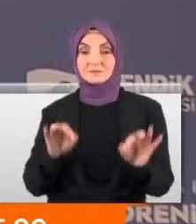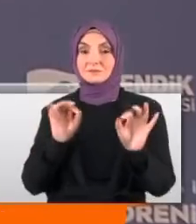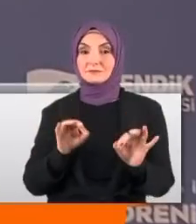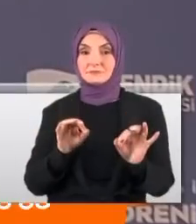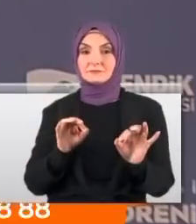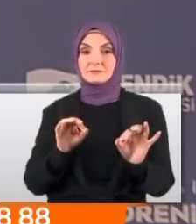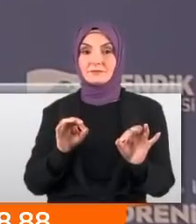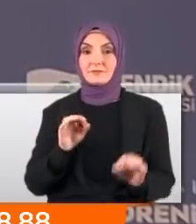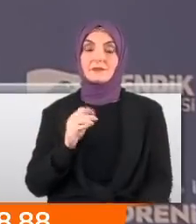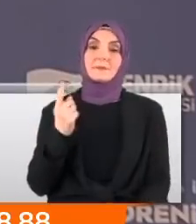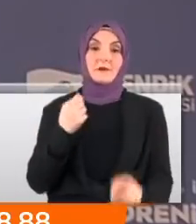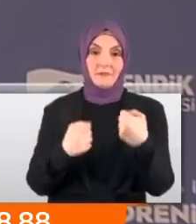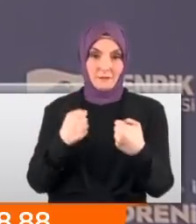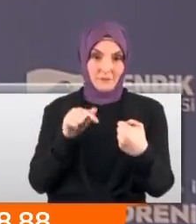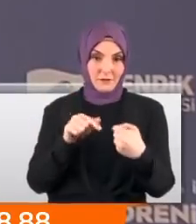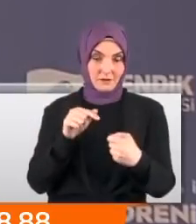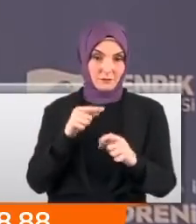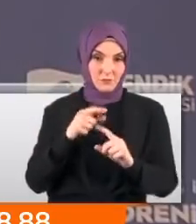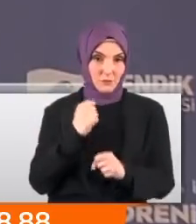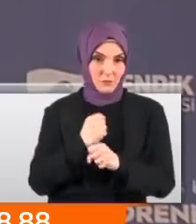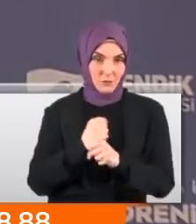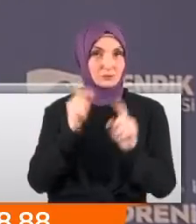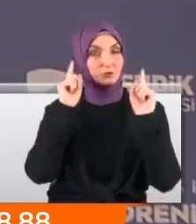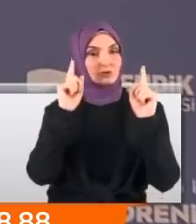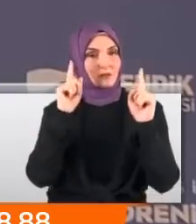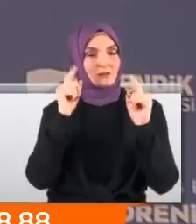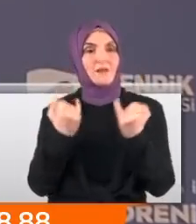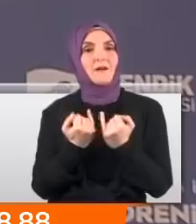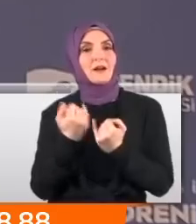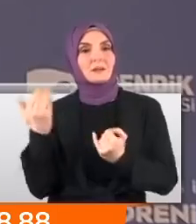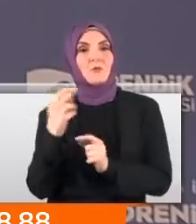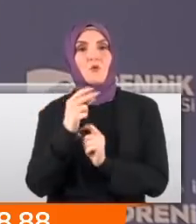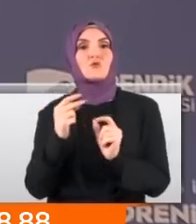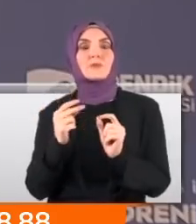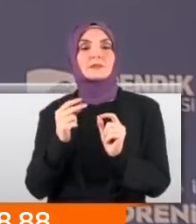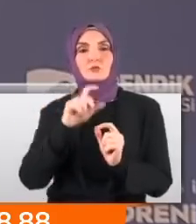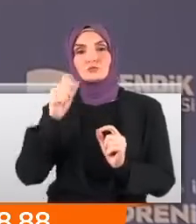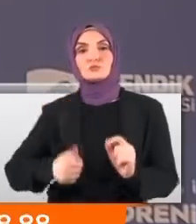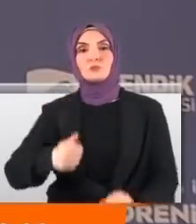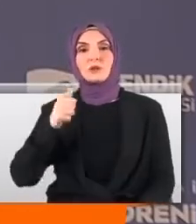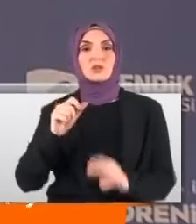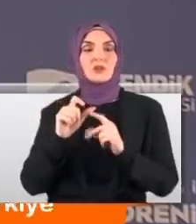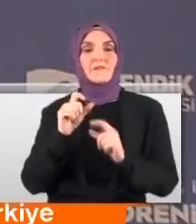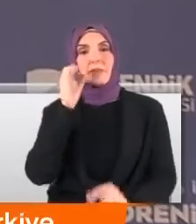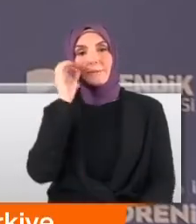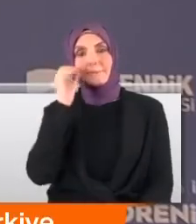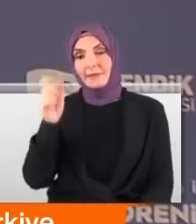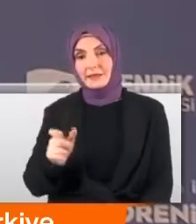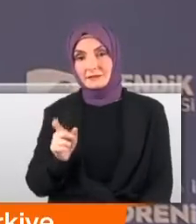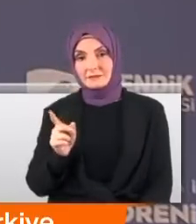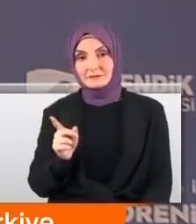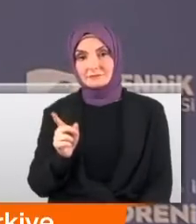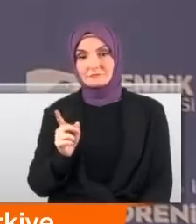de inşallah kardeşlerim Özbekistan Cumhurbaşkanı Şevket Mirzayev